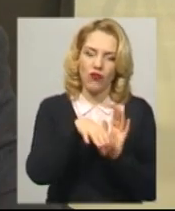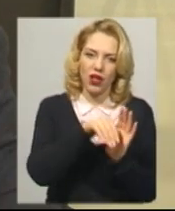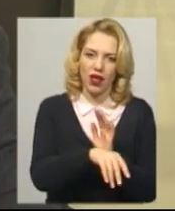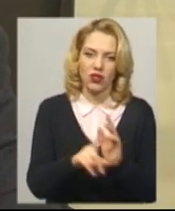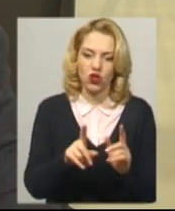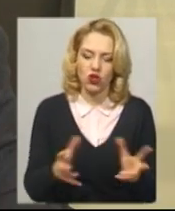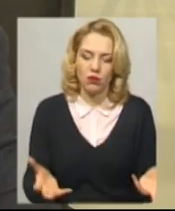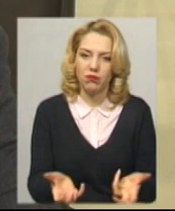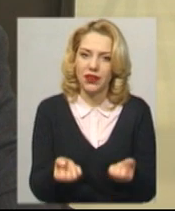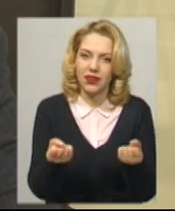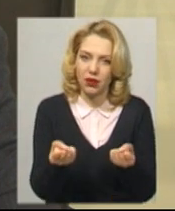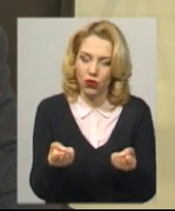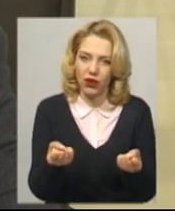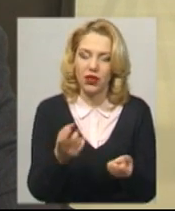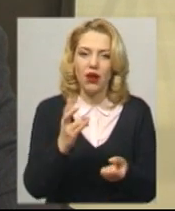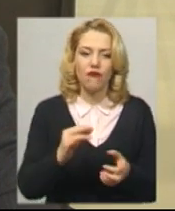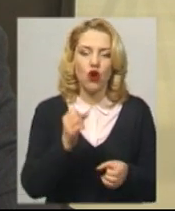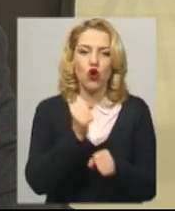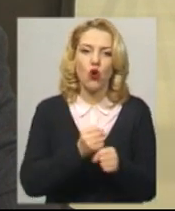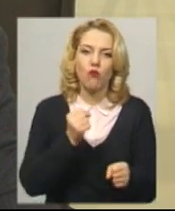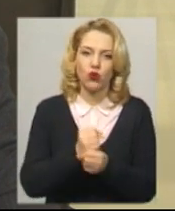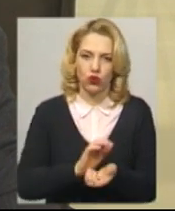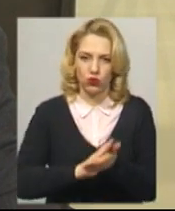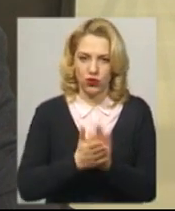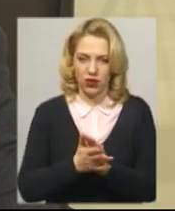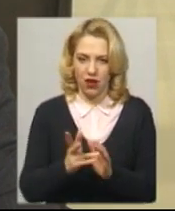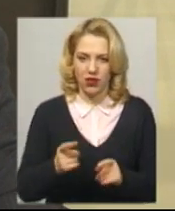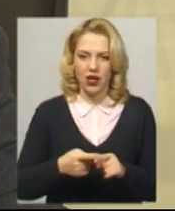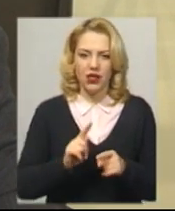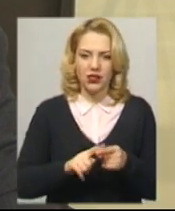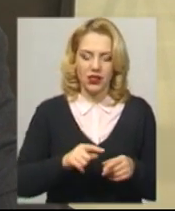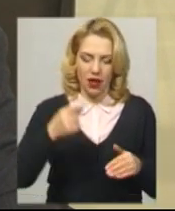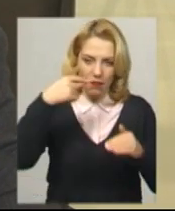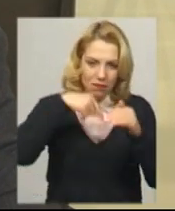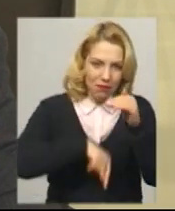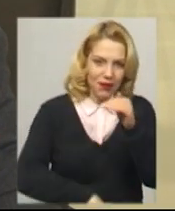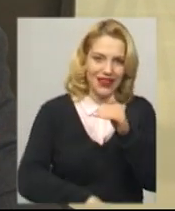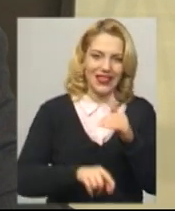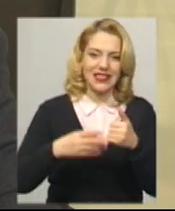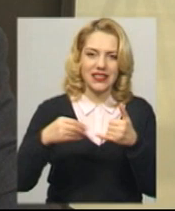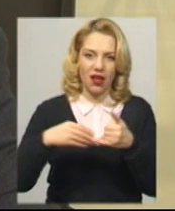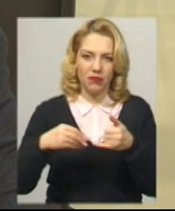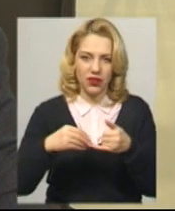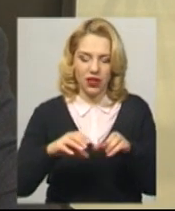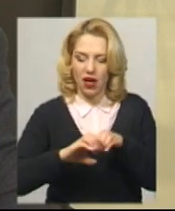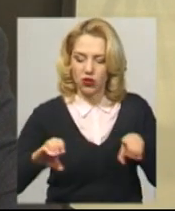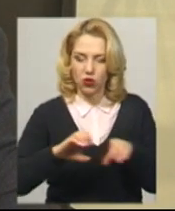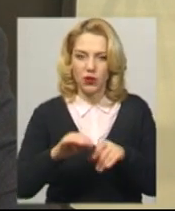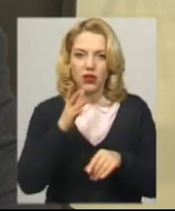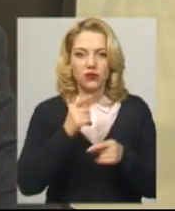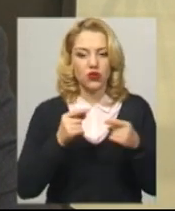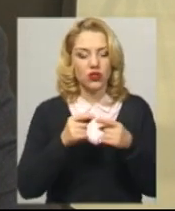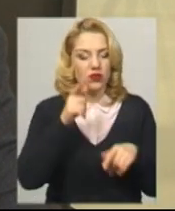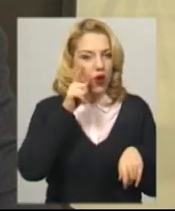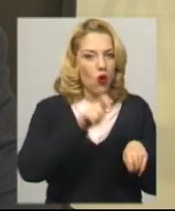робочому стані. Це і робота як служби підземних газопроводів з метою своєчасного виявлення,